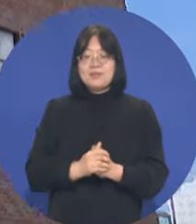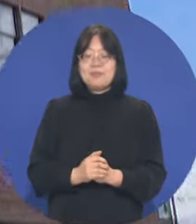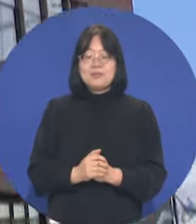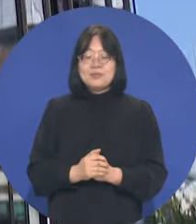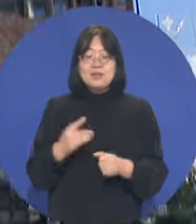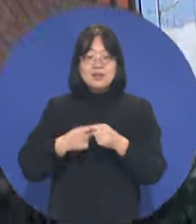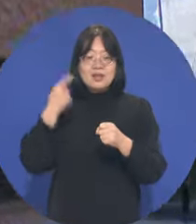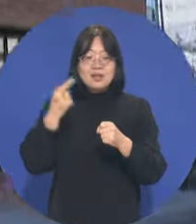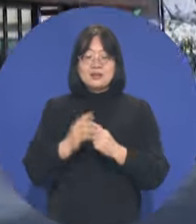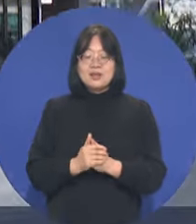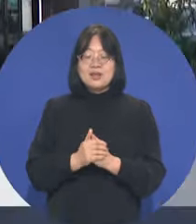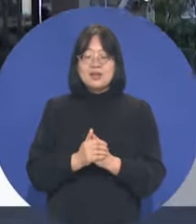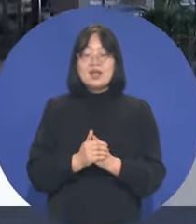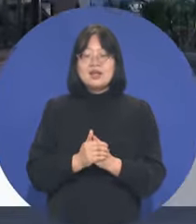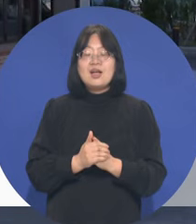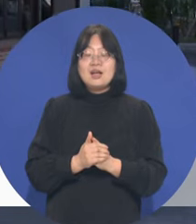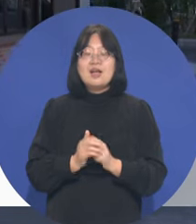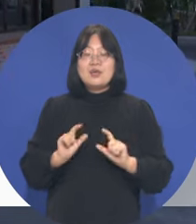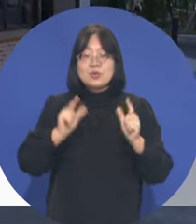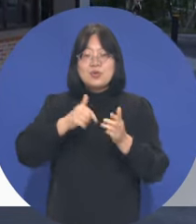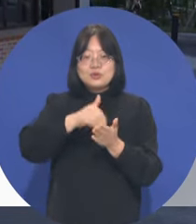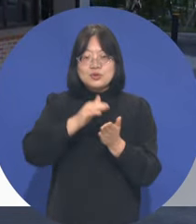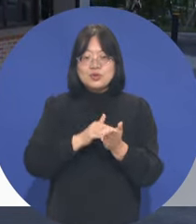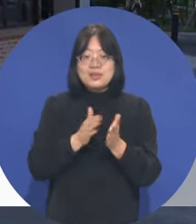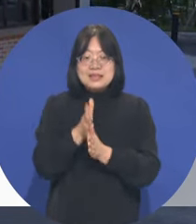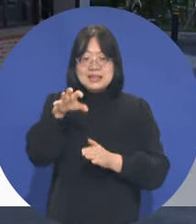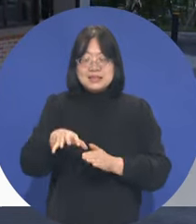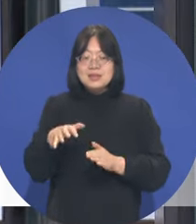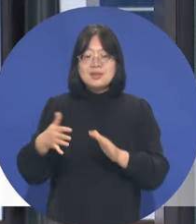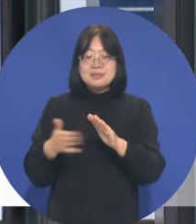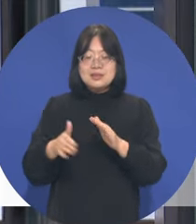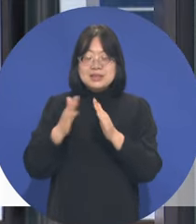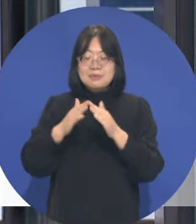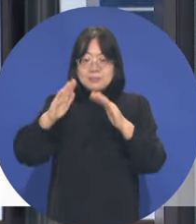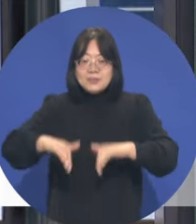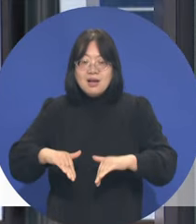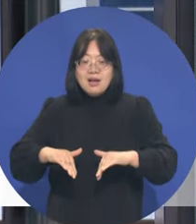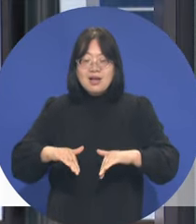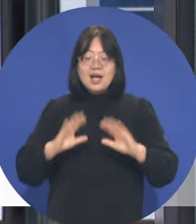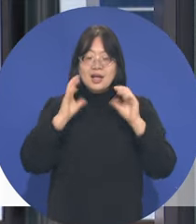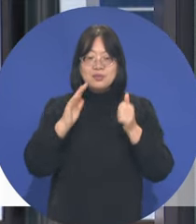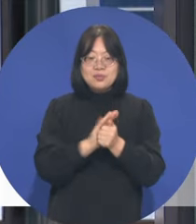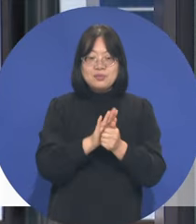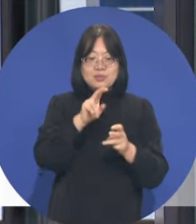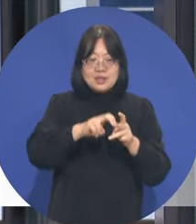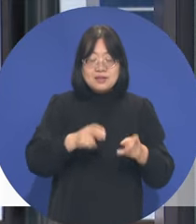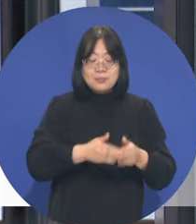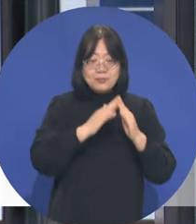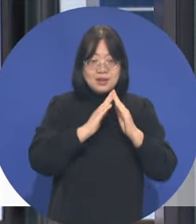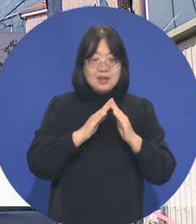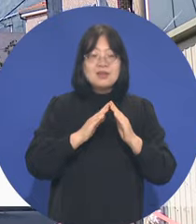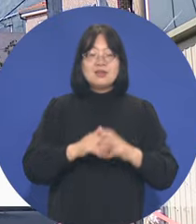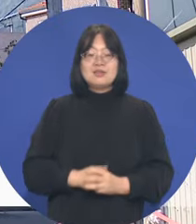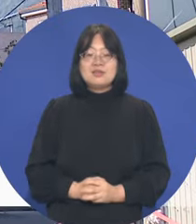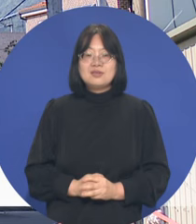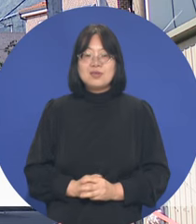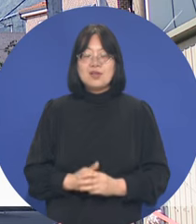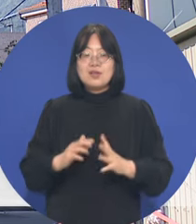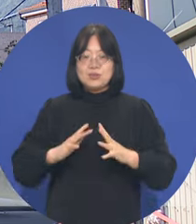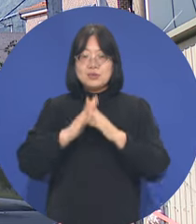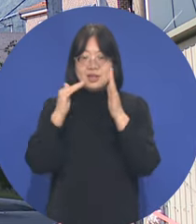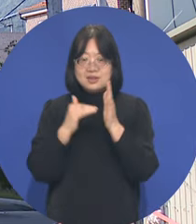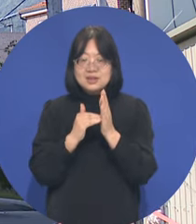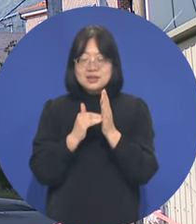특히 지난해에는 동두천시에 위치한 빈집을 허물고 아동 돌봄 센터 건립을 추진했는데 공사를 맞치고 오는